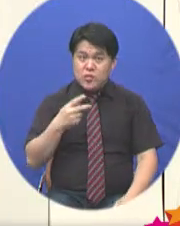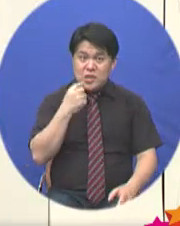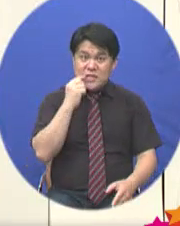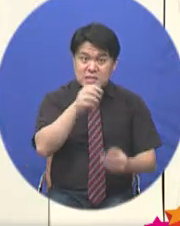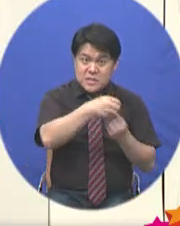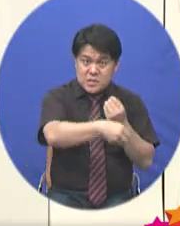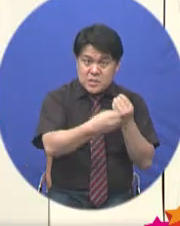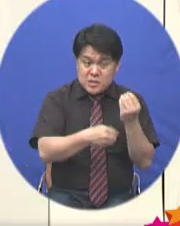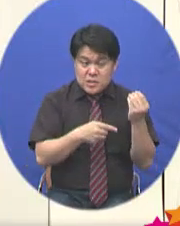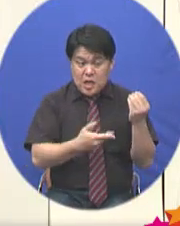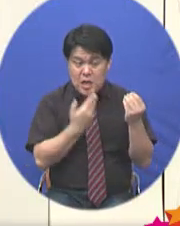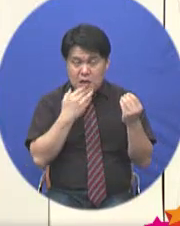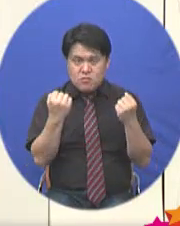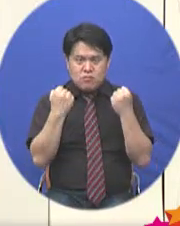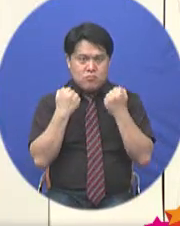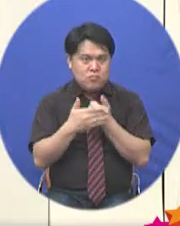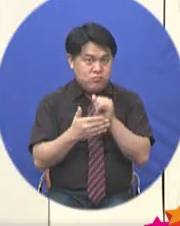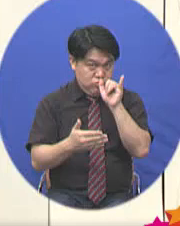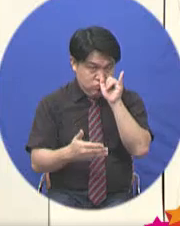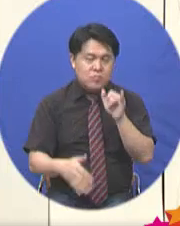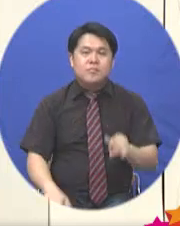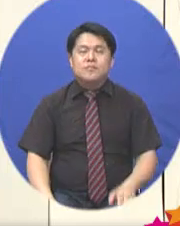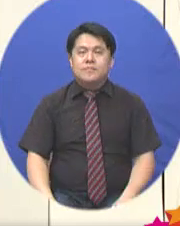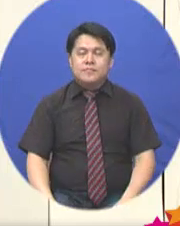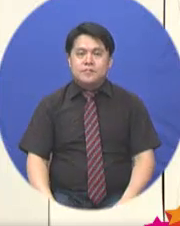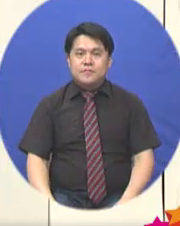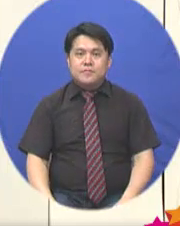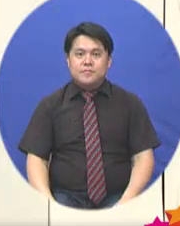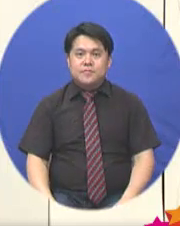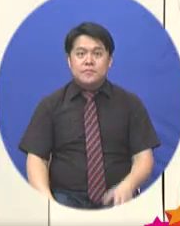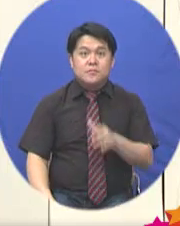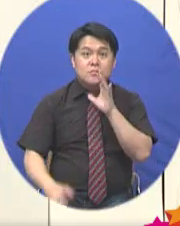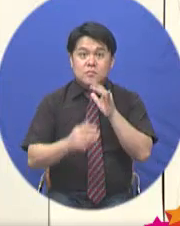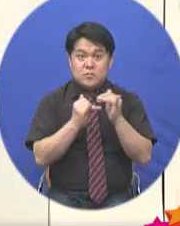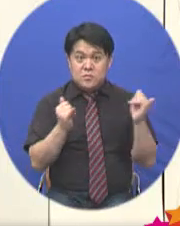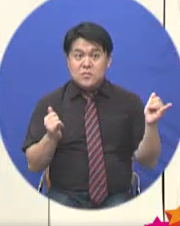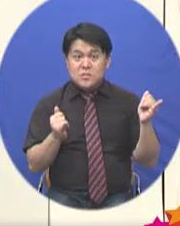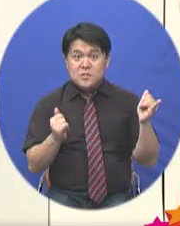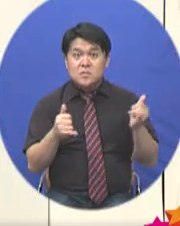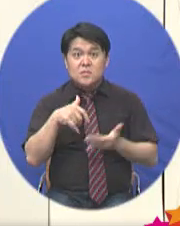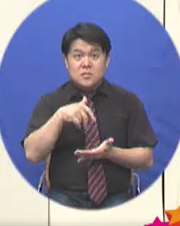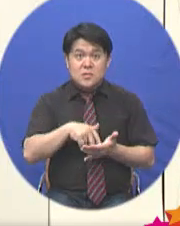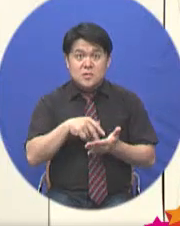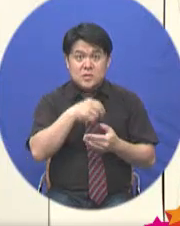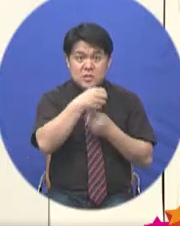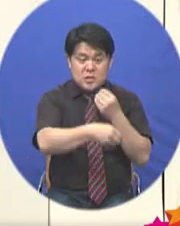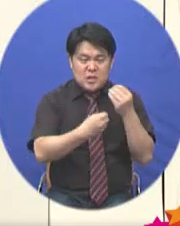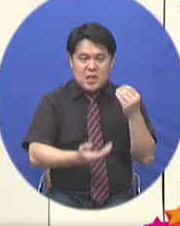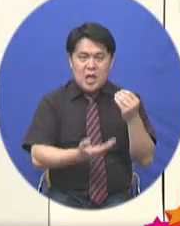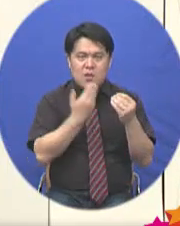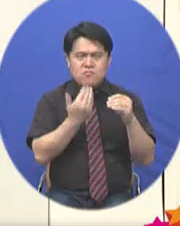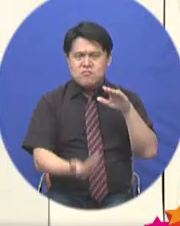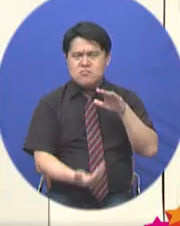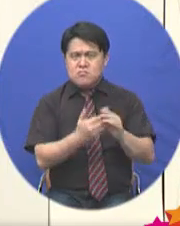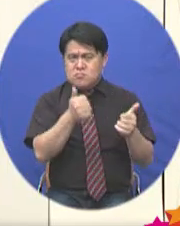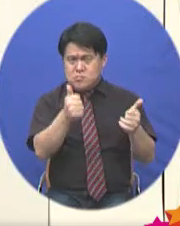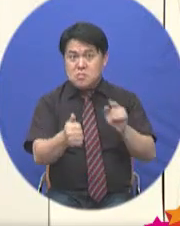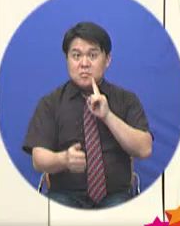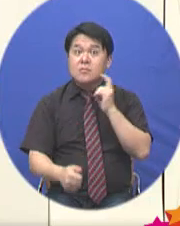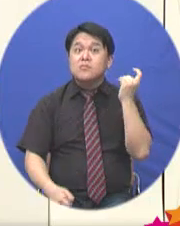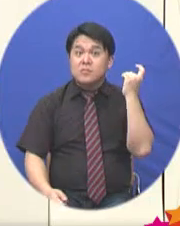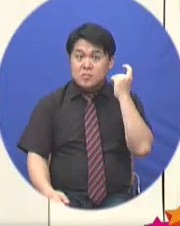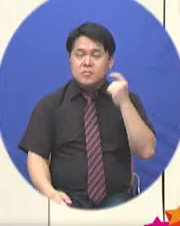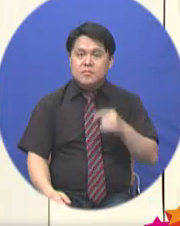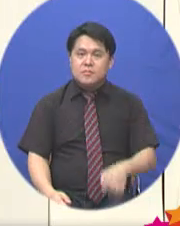좋다 그래요. 네, 그 좋다 그래요. 예. 네, 어르신들한테는 바나나가 아주 뭐 천상의 아주 과일이라고